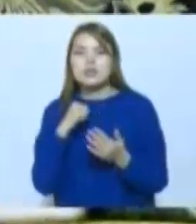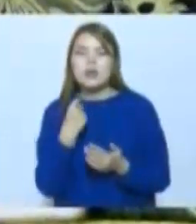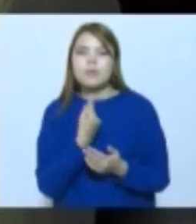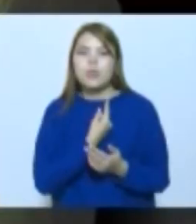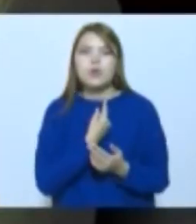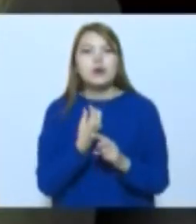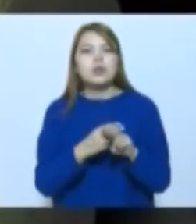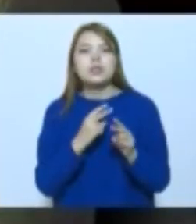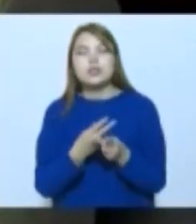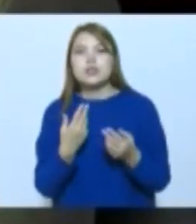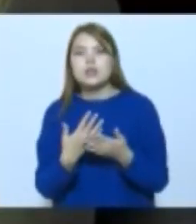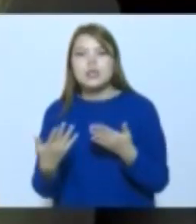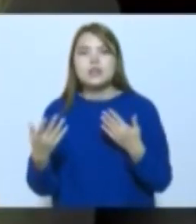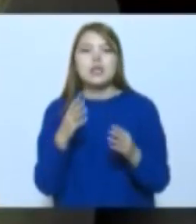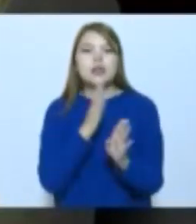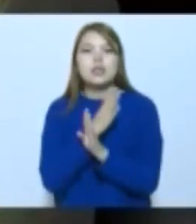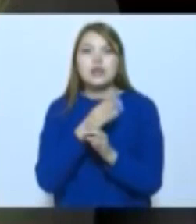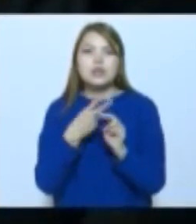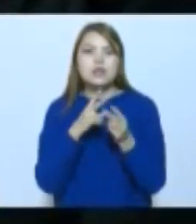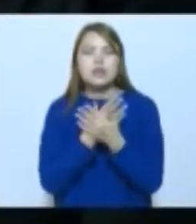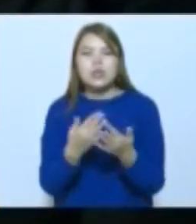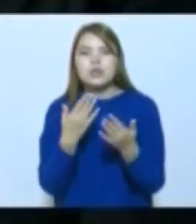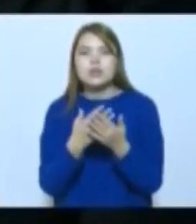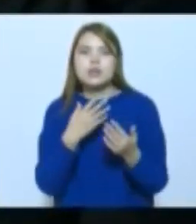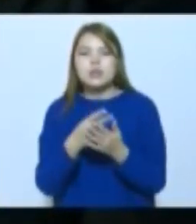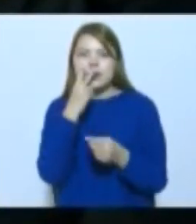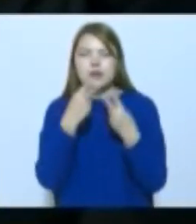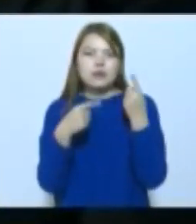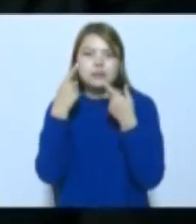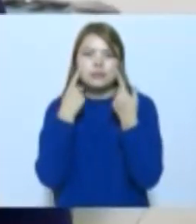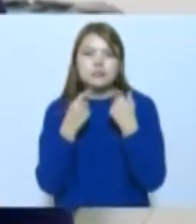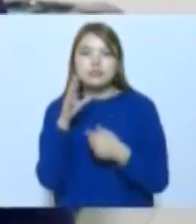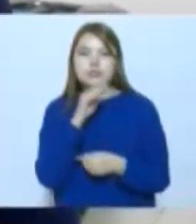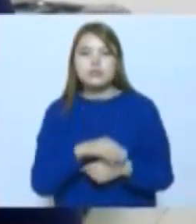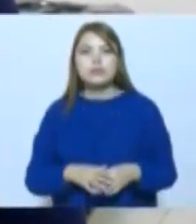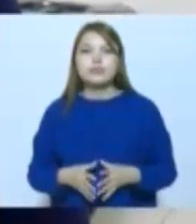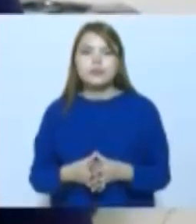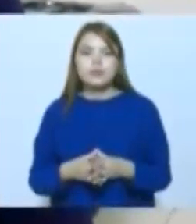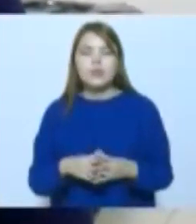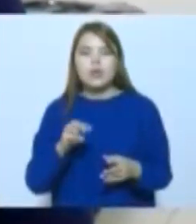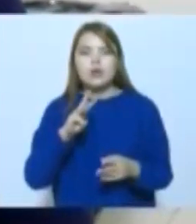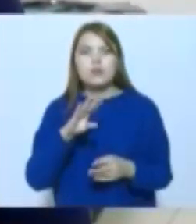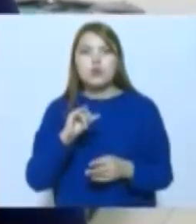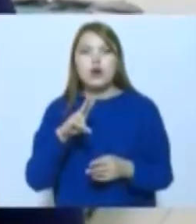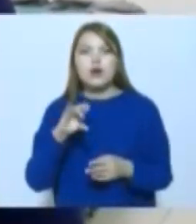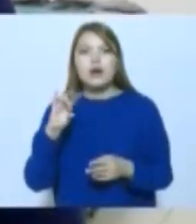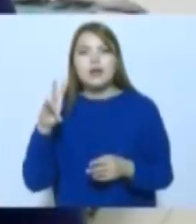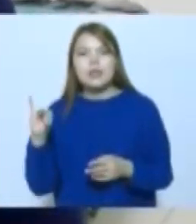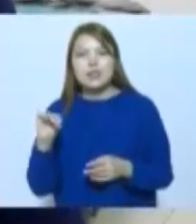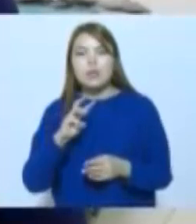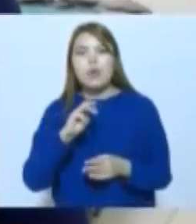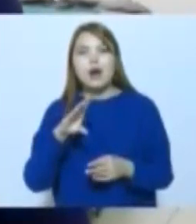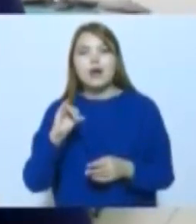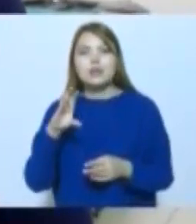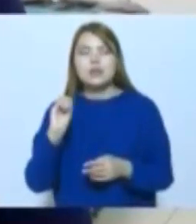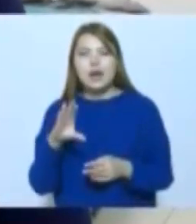әшір, қай-қайсының тағдыры да еріксіз көзге жас үйірді. Мұқағали Мақатаевты біз ақын деп танимыз.